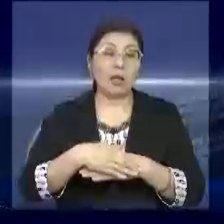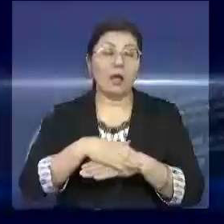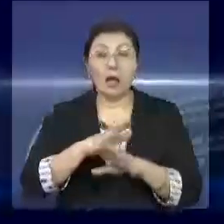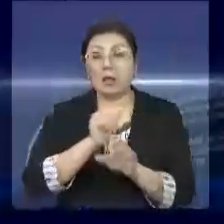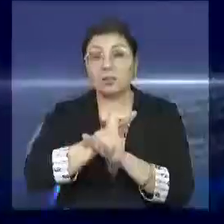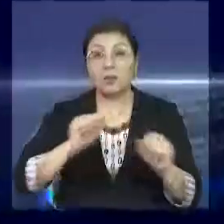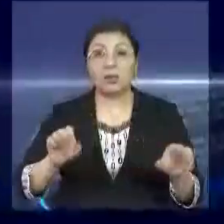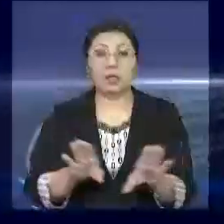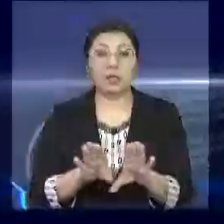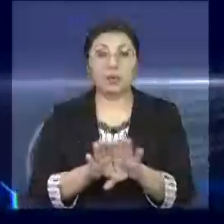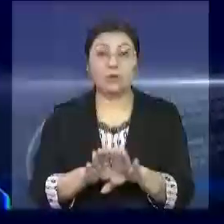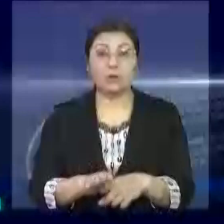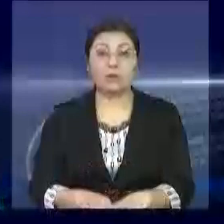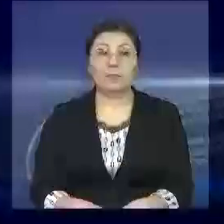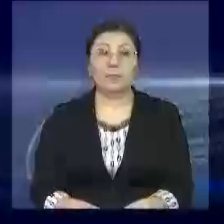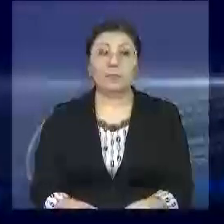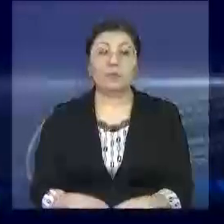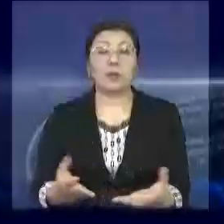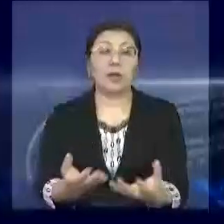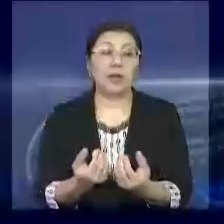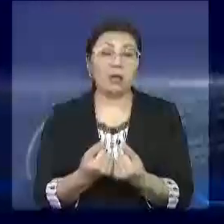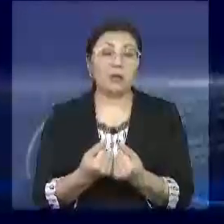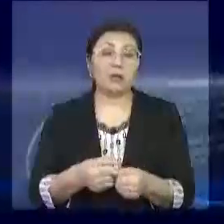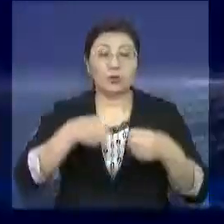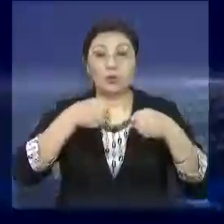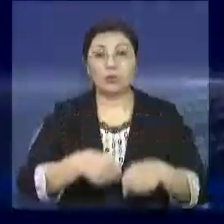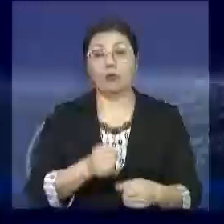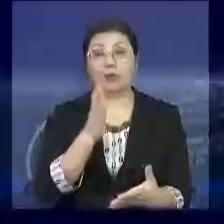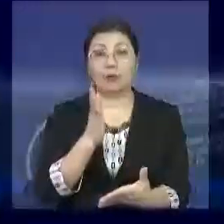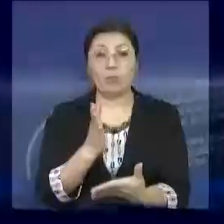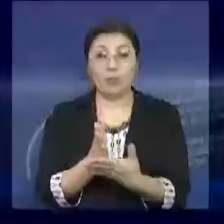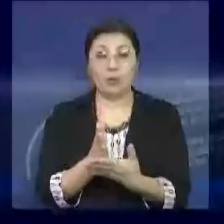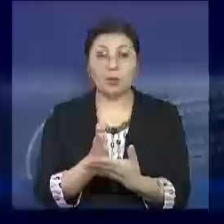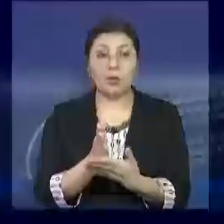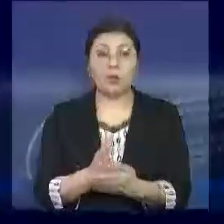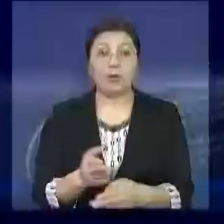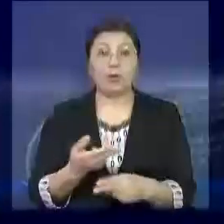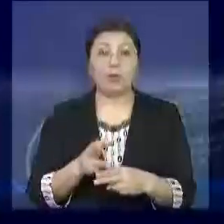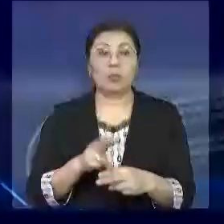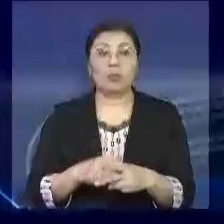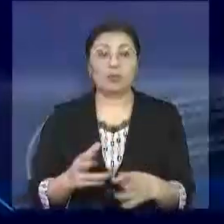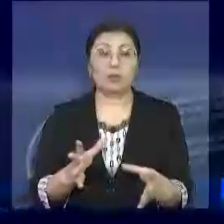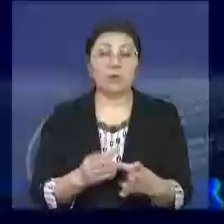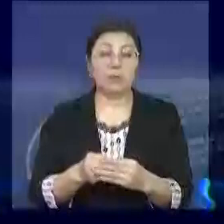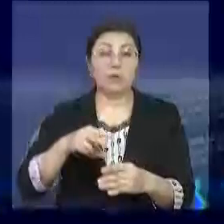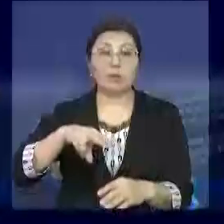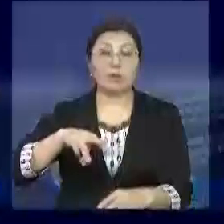Яғни бұл жерде өндіріп алушының құқығы болады. Осы ортақ